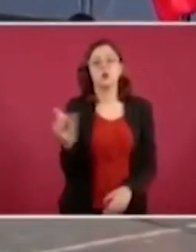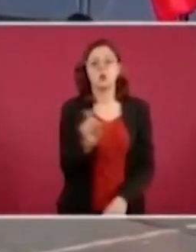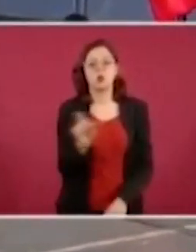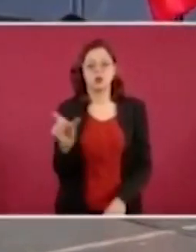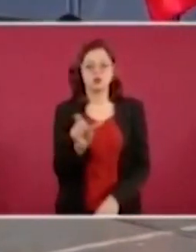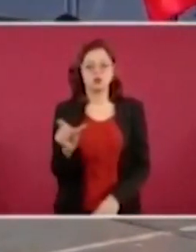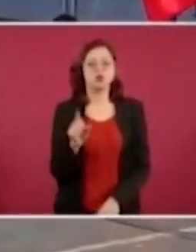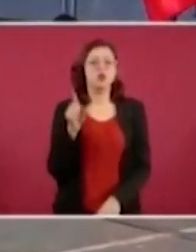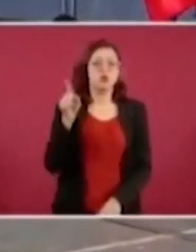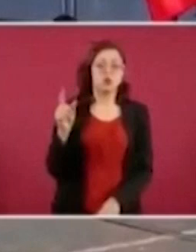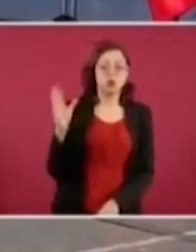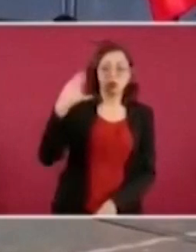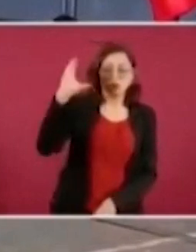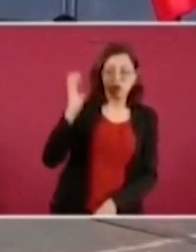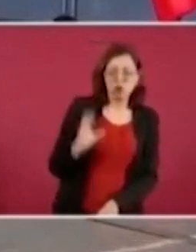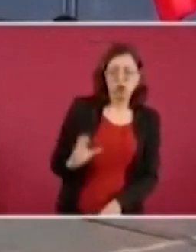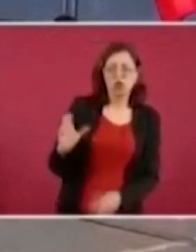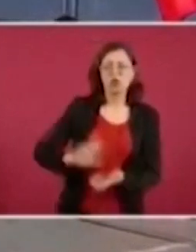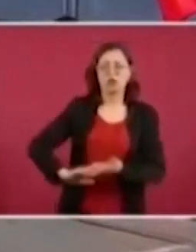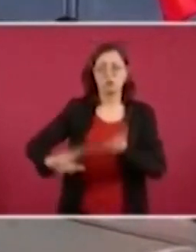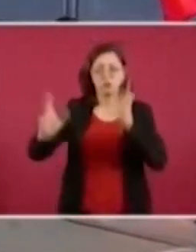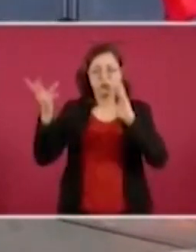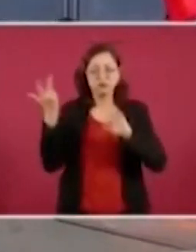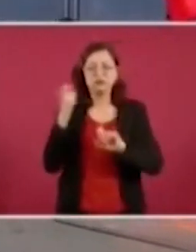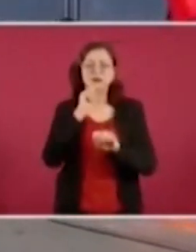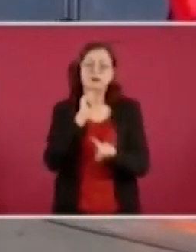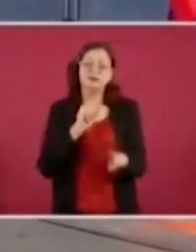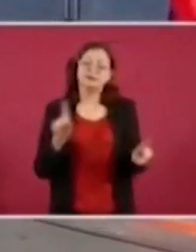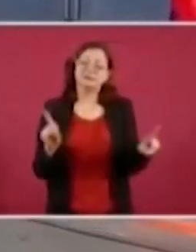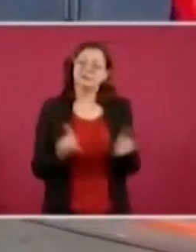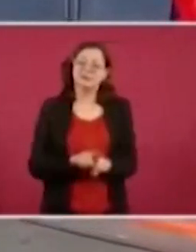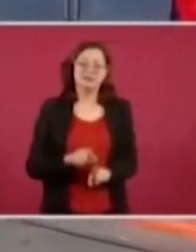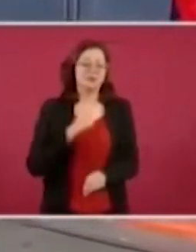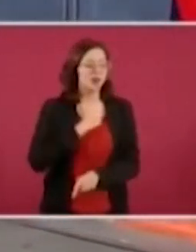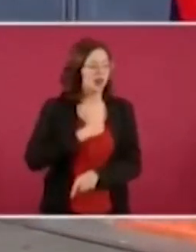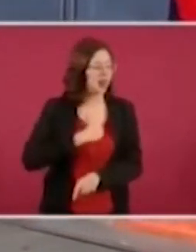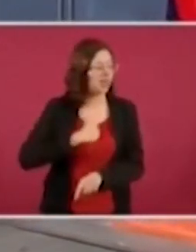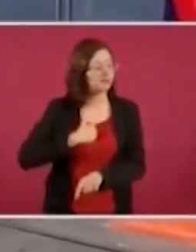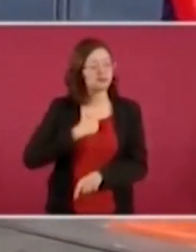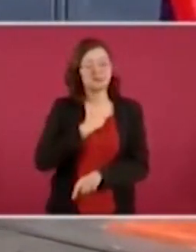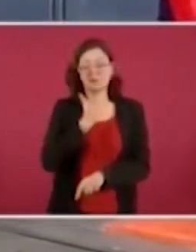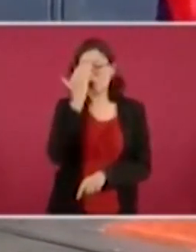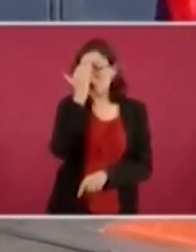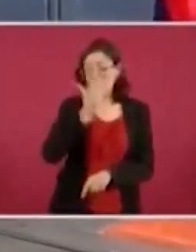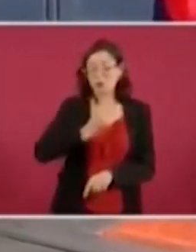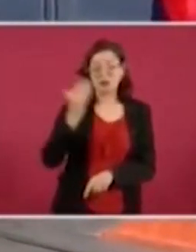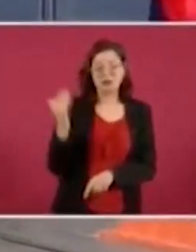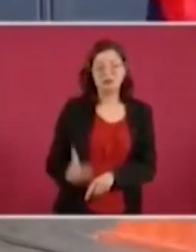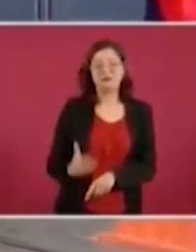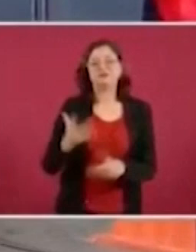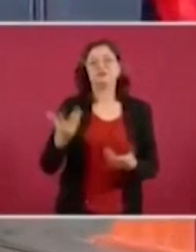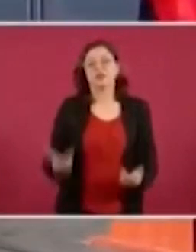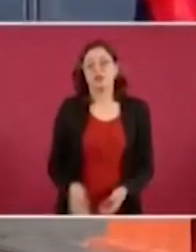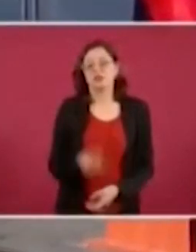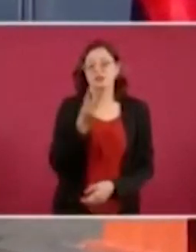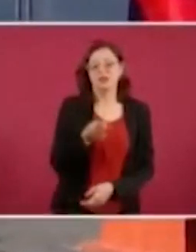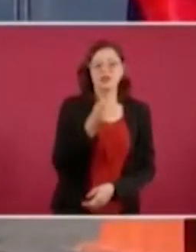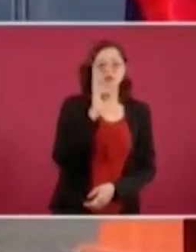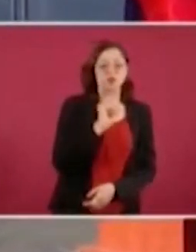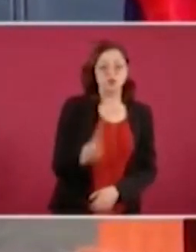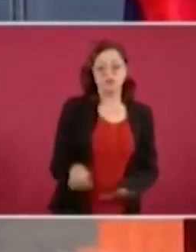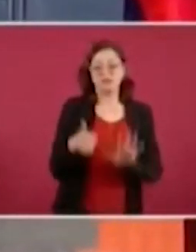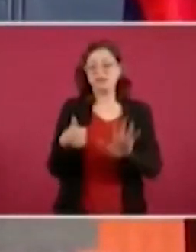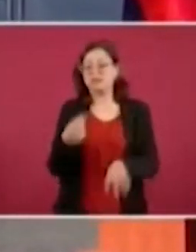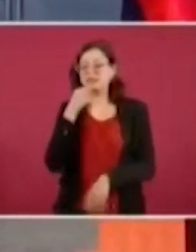Culiacan'dakı şiddət böhranına göstərdiyi diqqətə görə minnətdarıq. Xüsusilə də LeBaron və Langford ailələrindən olan 3 qadının və 6 uşağın